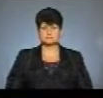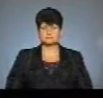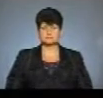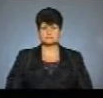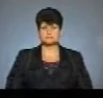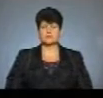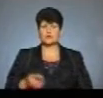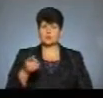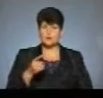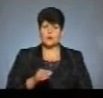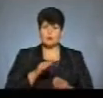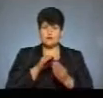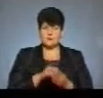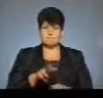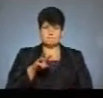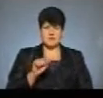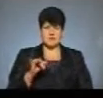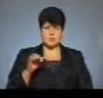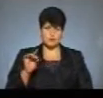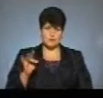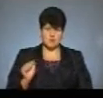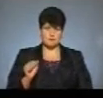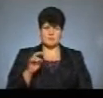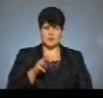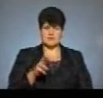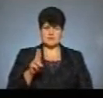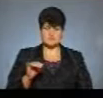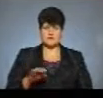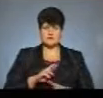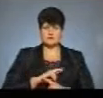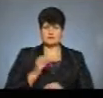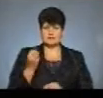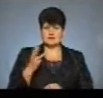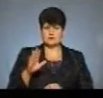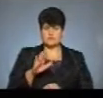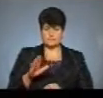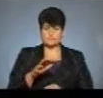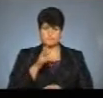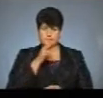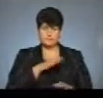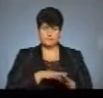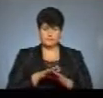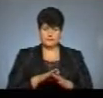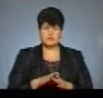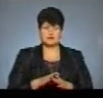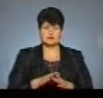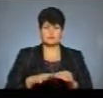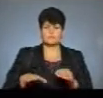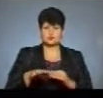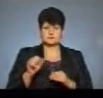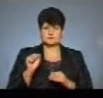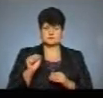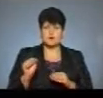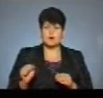У Тернополі похоронили майора Михайла Цимбалістого. Він загинув 13 вересня під час виконання бойового завдання в зоні проведення